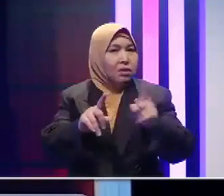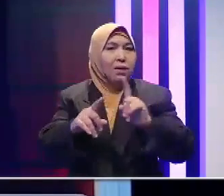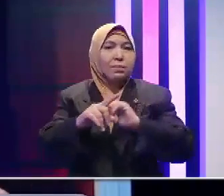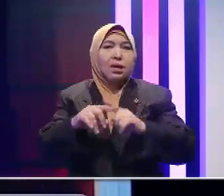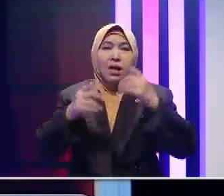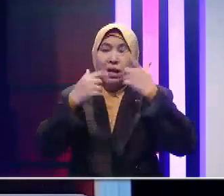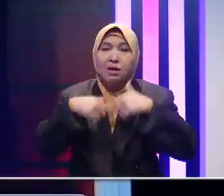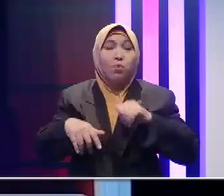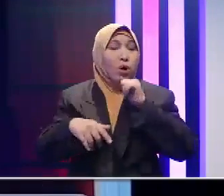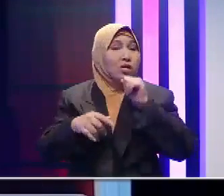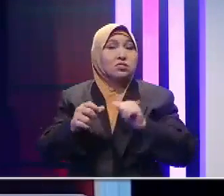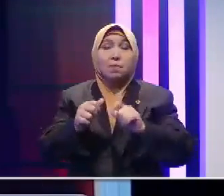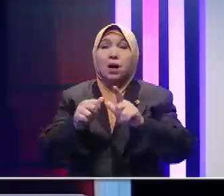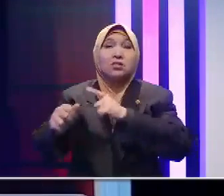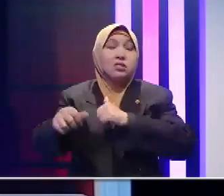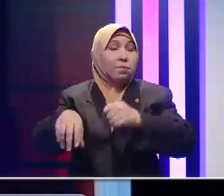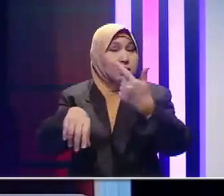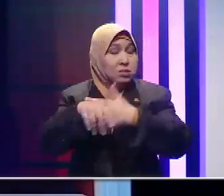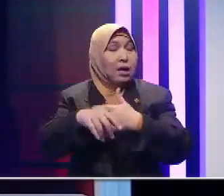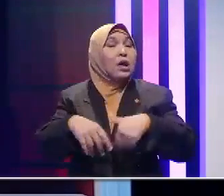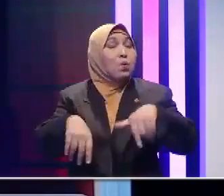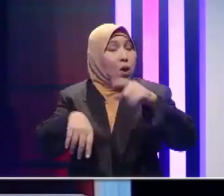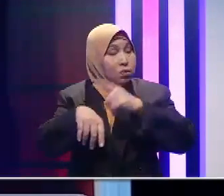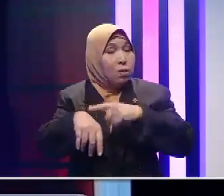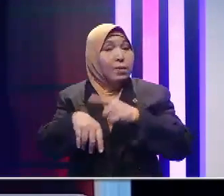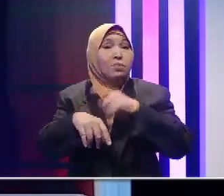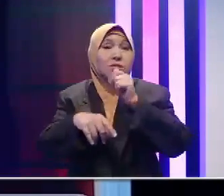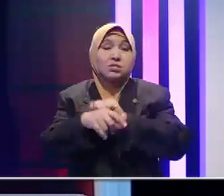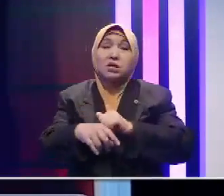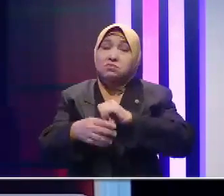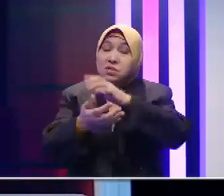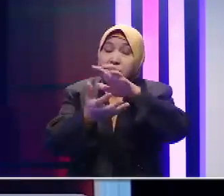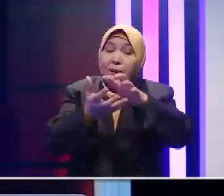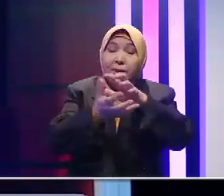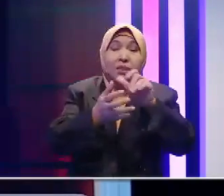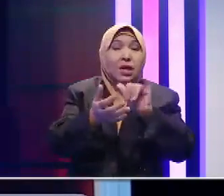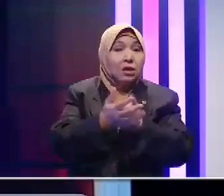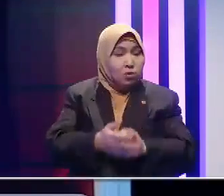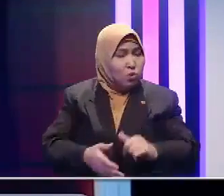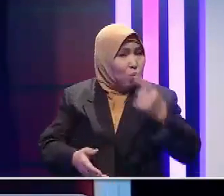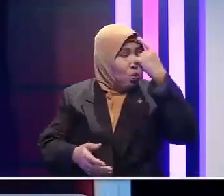adalah sepanjang waktu. Ada waktu-waktu yang perlu diselitkan dengan gelak-gelak dan sebagainya. Betul, untuk